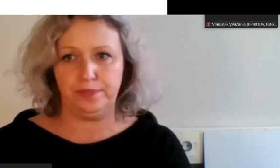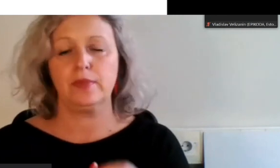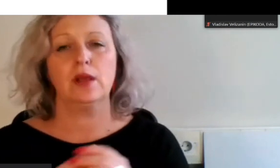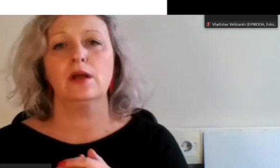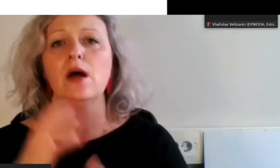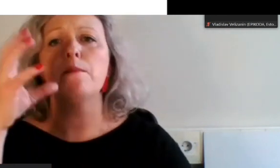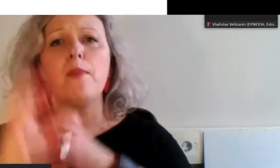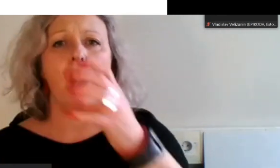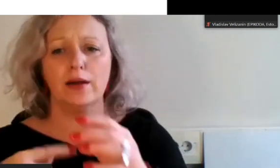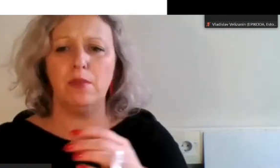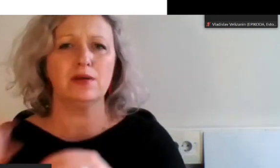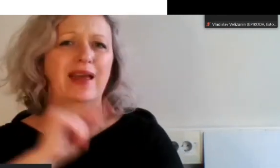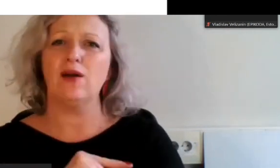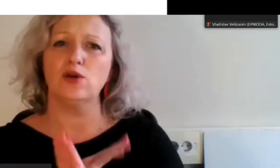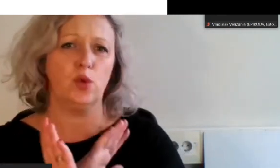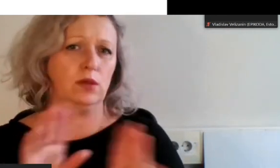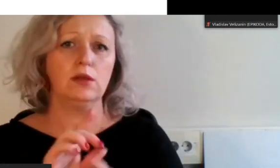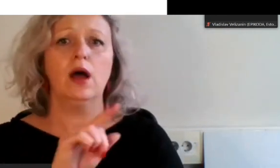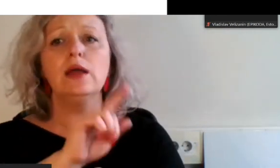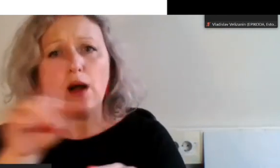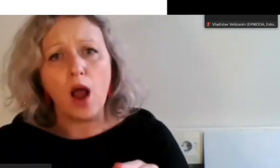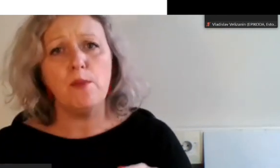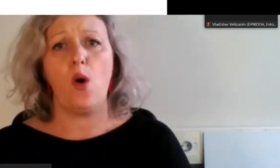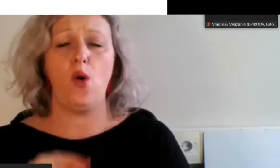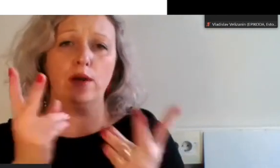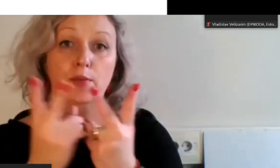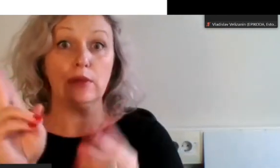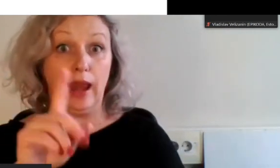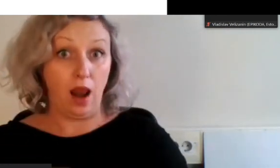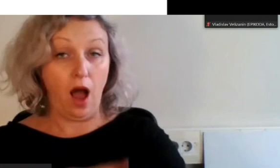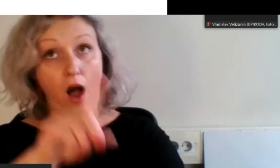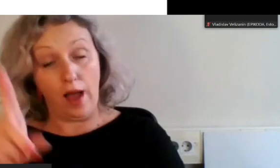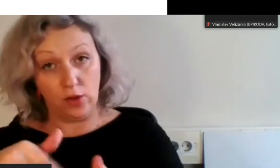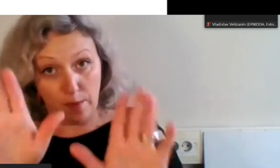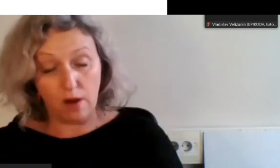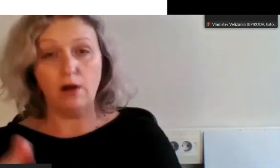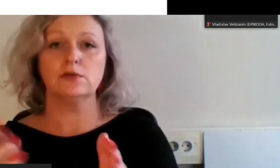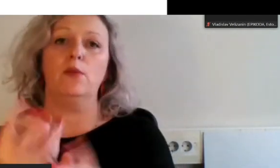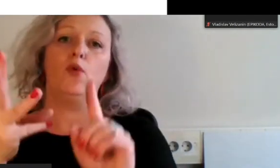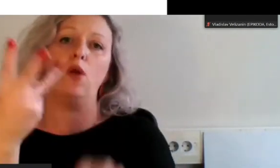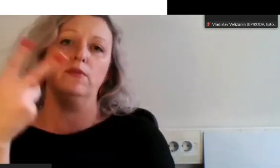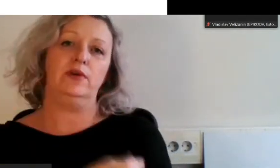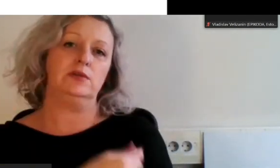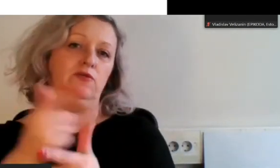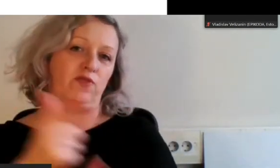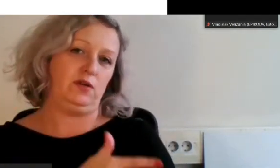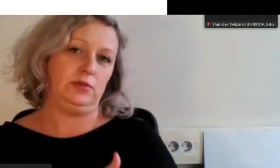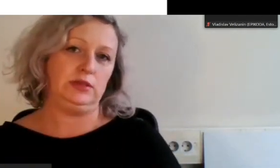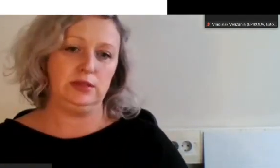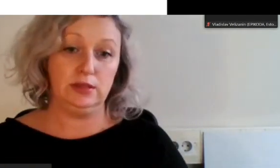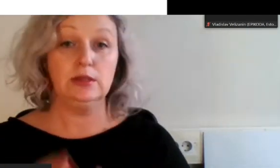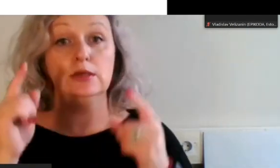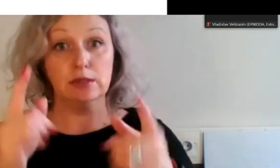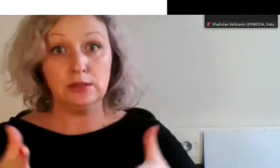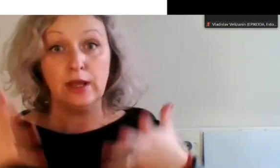järgi. Aga enne veel, kui me sellele teemale joone alla tõmbame, et ma näen, et chatis tuli üks